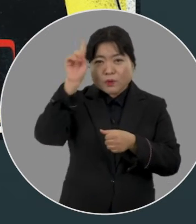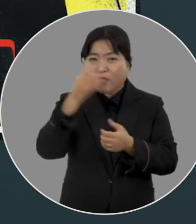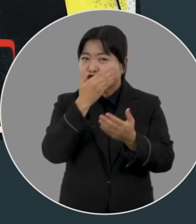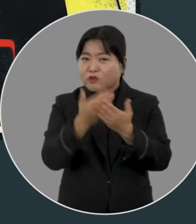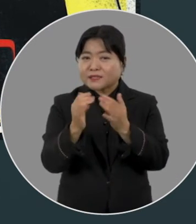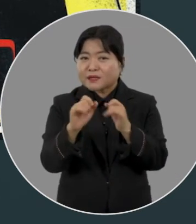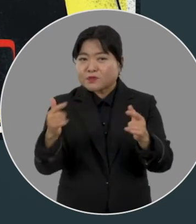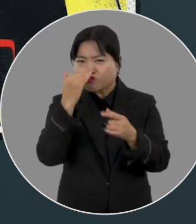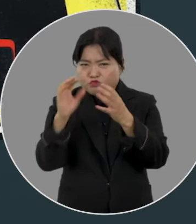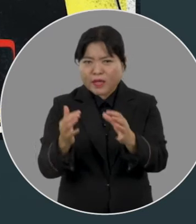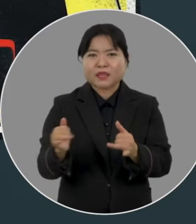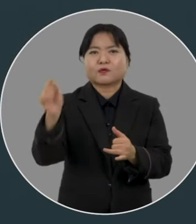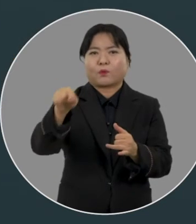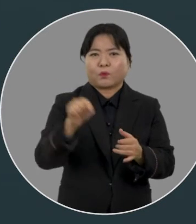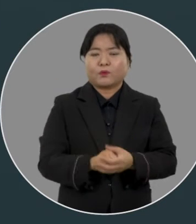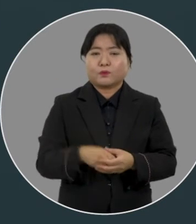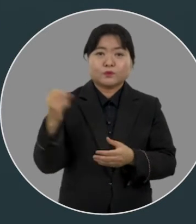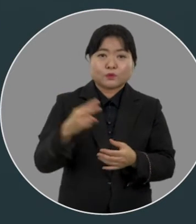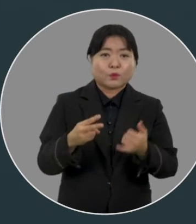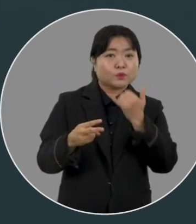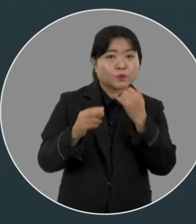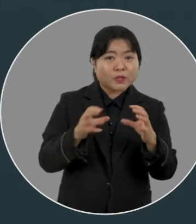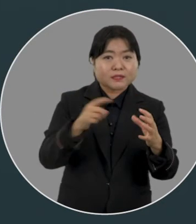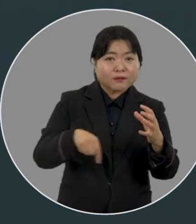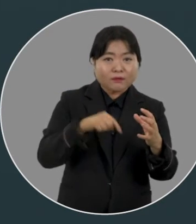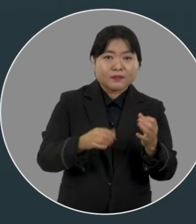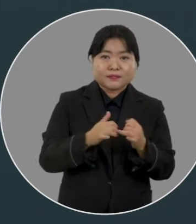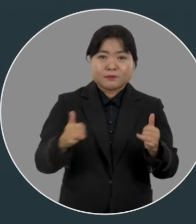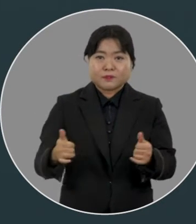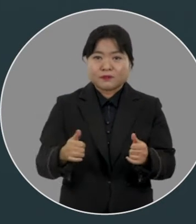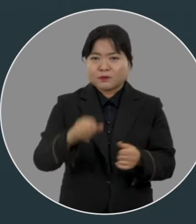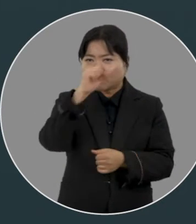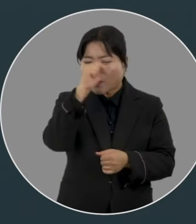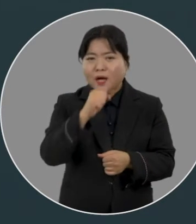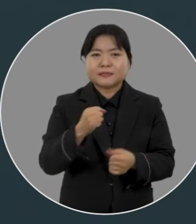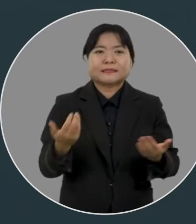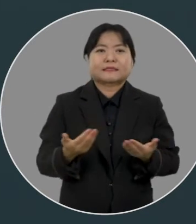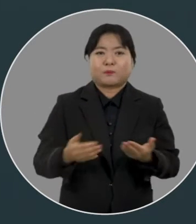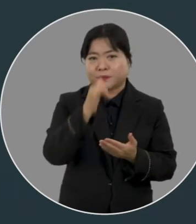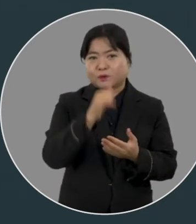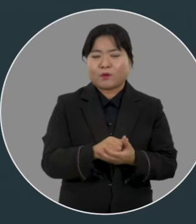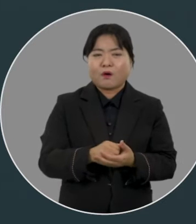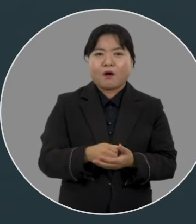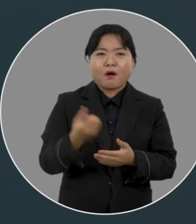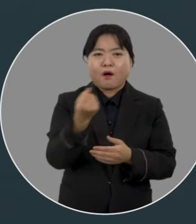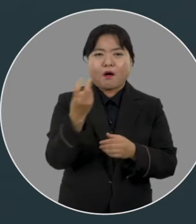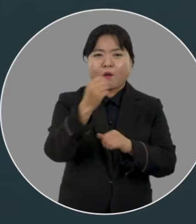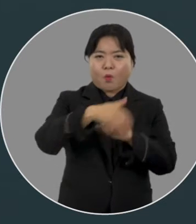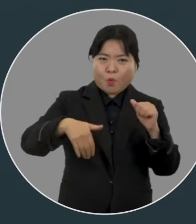세력이 유대인이고, 그 다음 독일에서 사람들이 선망하는 직업들이 있지요.